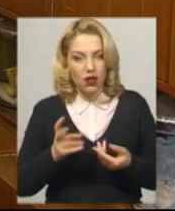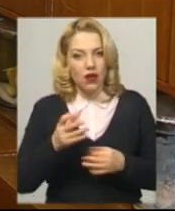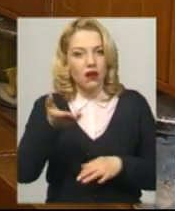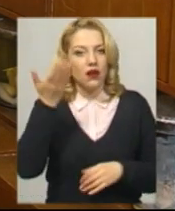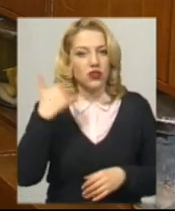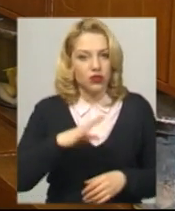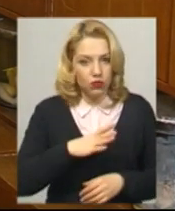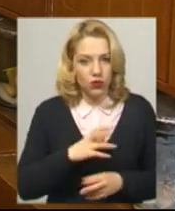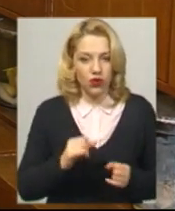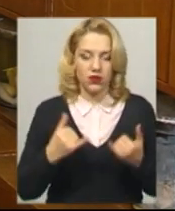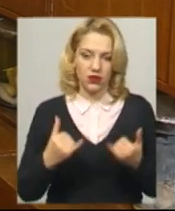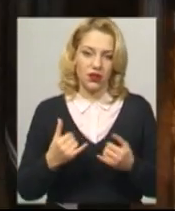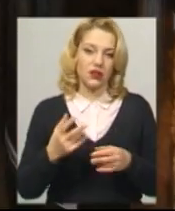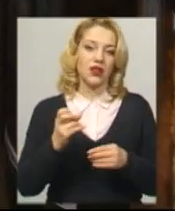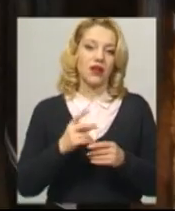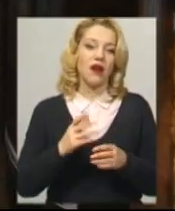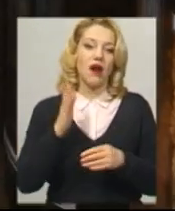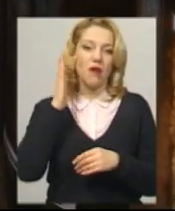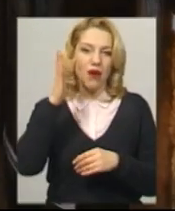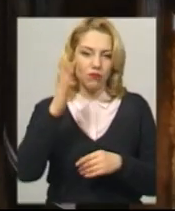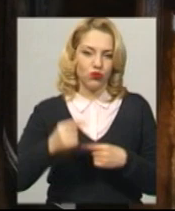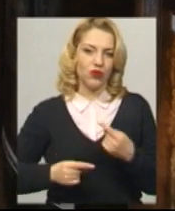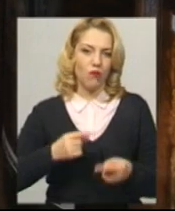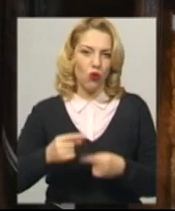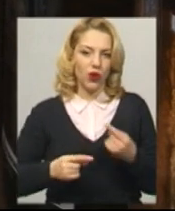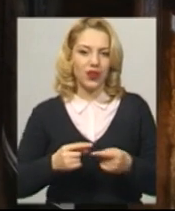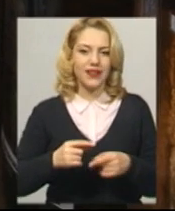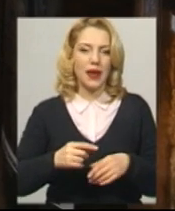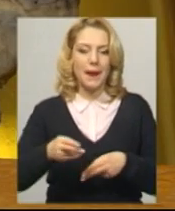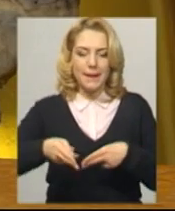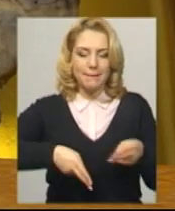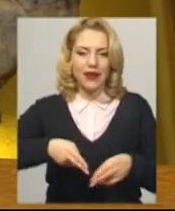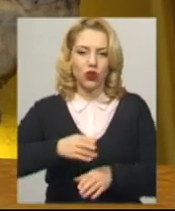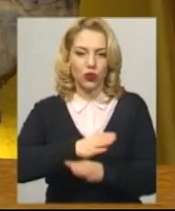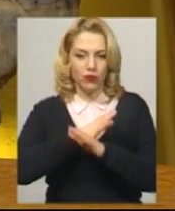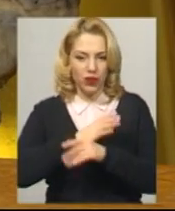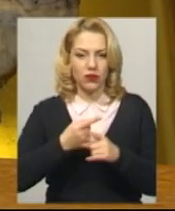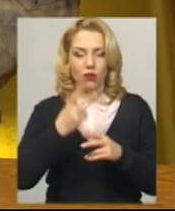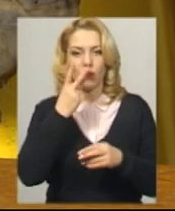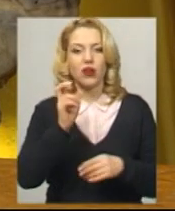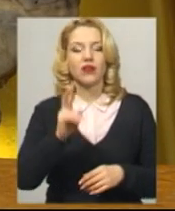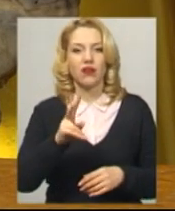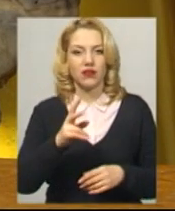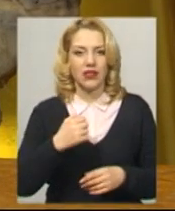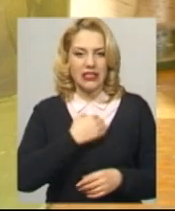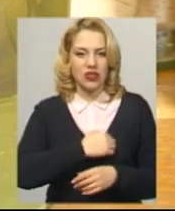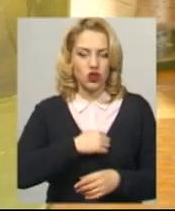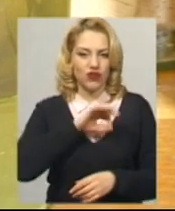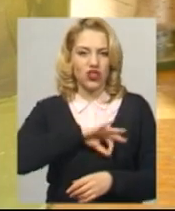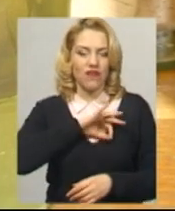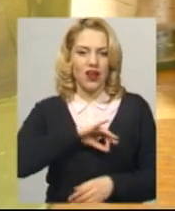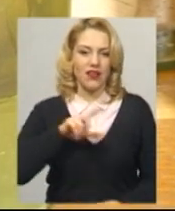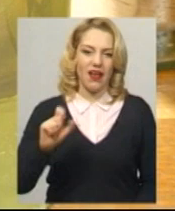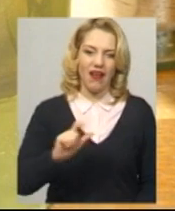навчати майбутнє покоління патологоанатомів. Для молоді доцільно було б показати наслідки тютюнопаління та зловживання алкоголем, додає Аліса